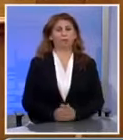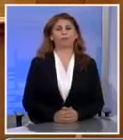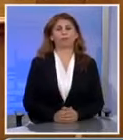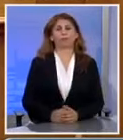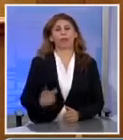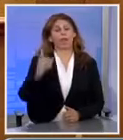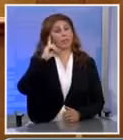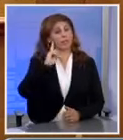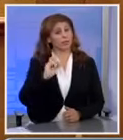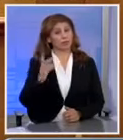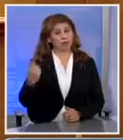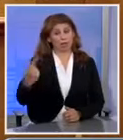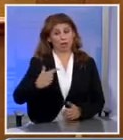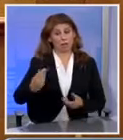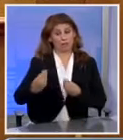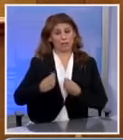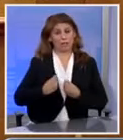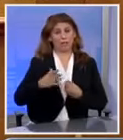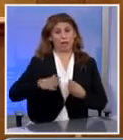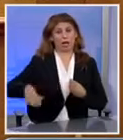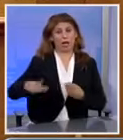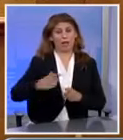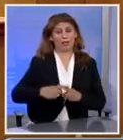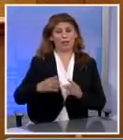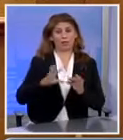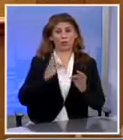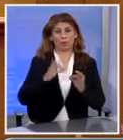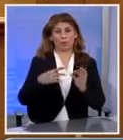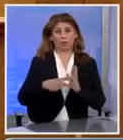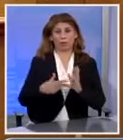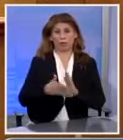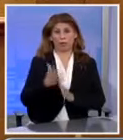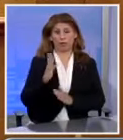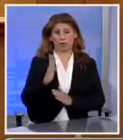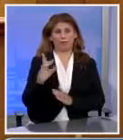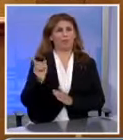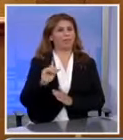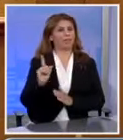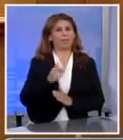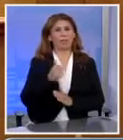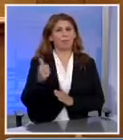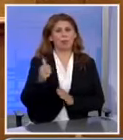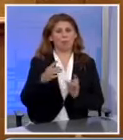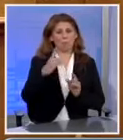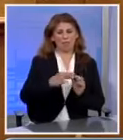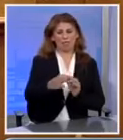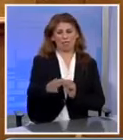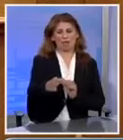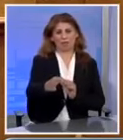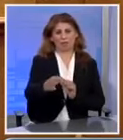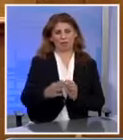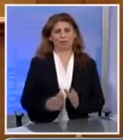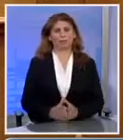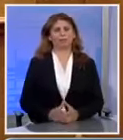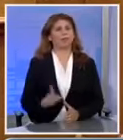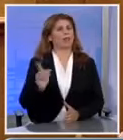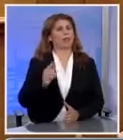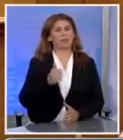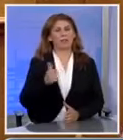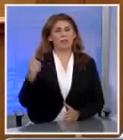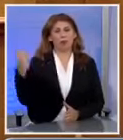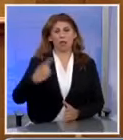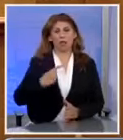Γνωρίζουμε όμως ότι η εντολή που μας έδωσε ο ελληνικός λαός το Σεπτέμβριο του 2015 δεν είναι μονοδιάστατη. Δεν είναι μόνο